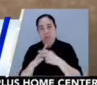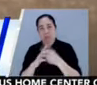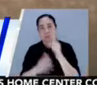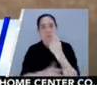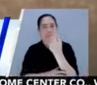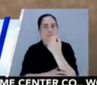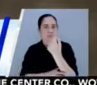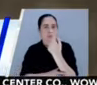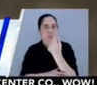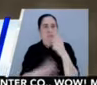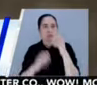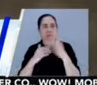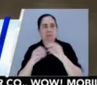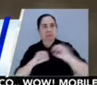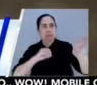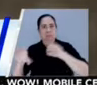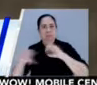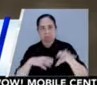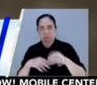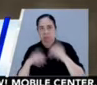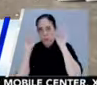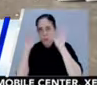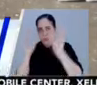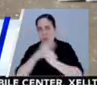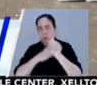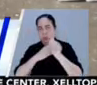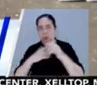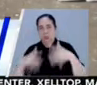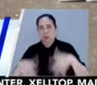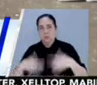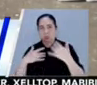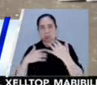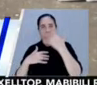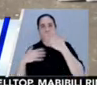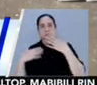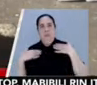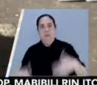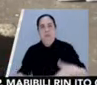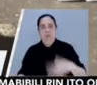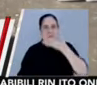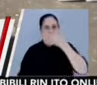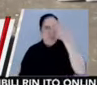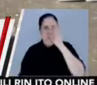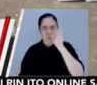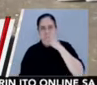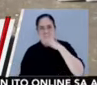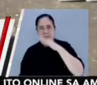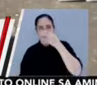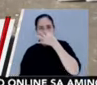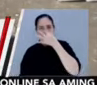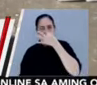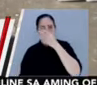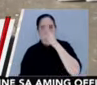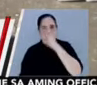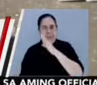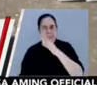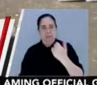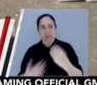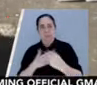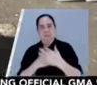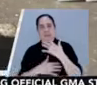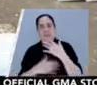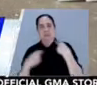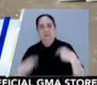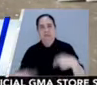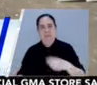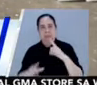naman daw nakakalat lang na Delikado sa kalusugan Una yung mga amoy-amoy n mga ano n nakakasira yun sa mga baga